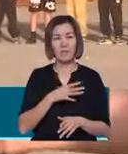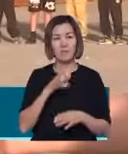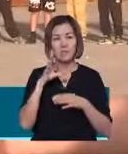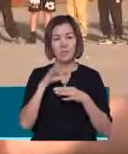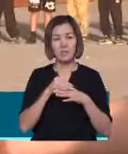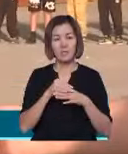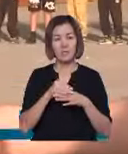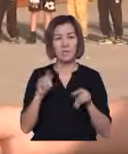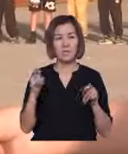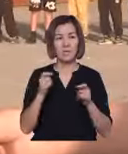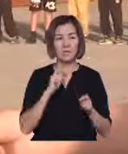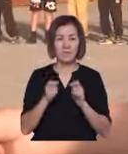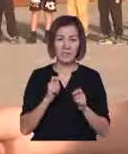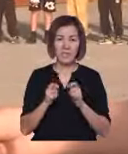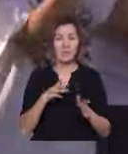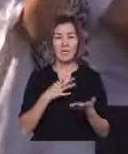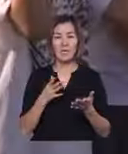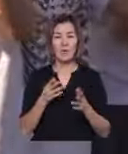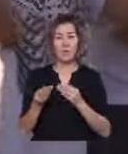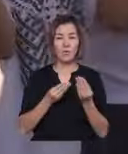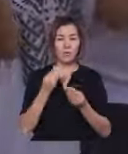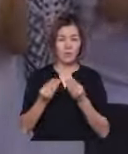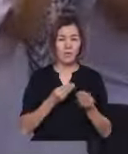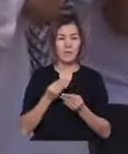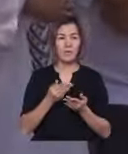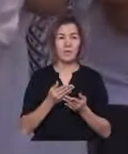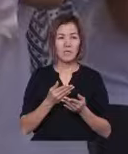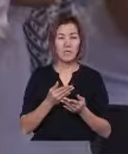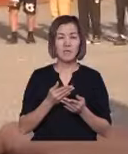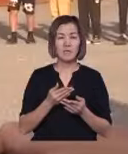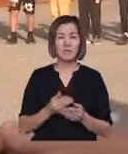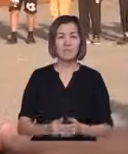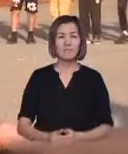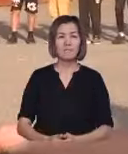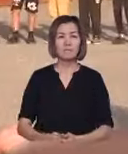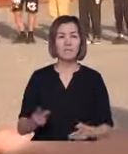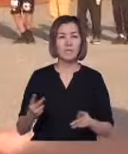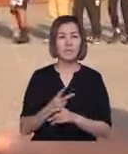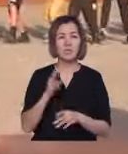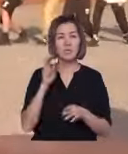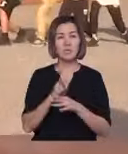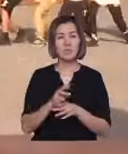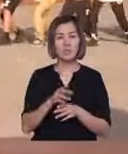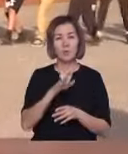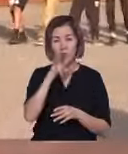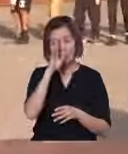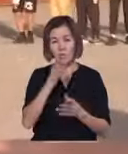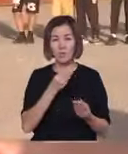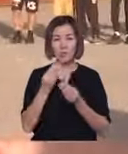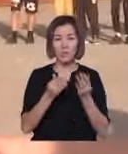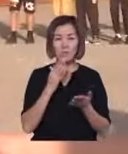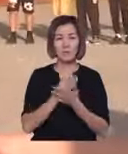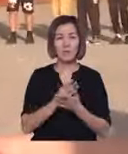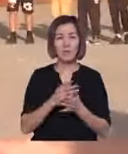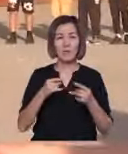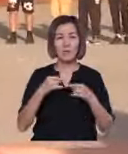кешке дискотека болады, ойындар. Жазғы лагерьге екінші рет келіп тұрмын. Ұлдар ойнайтын заттар бар, теннистің